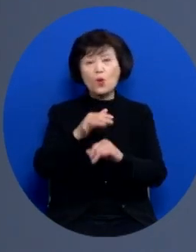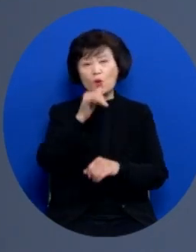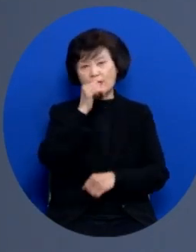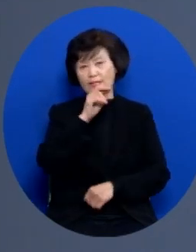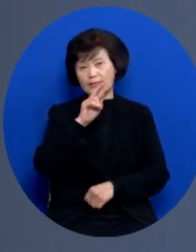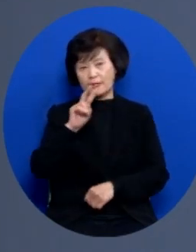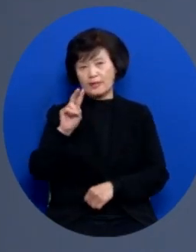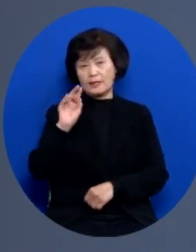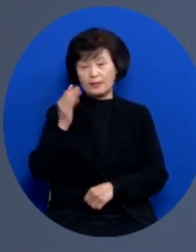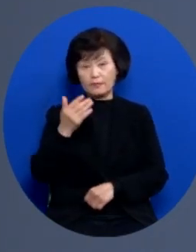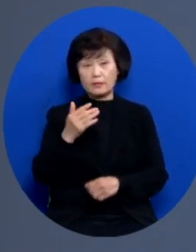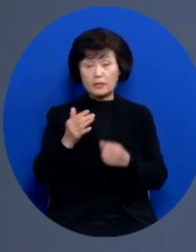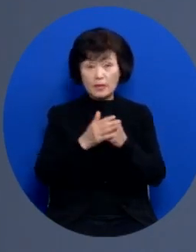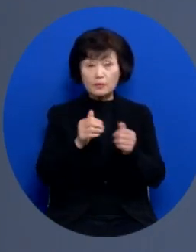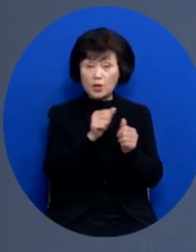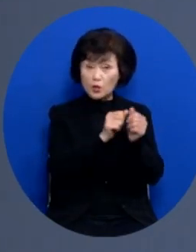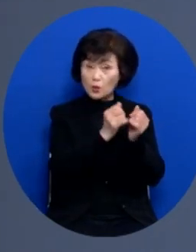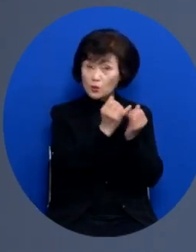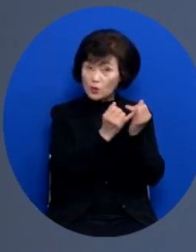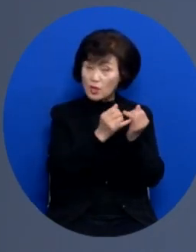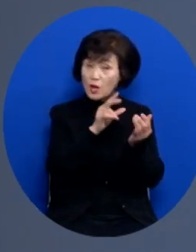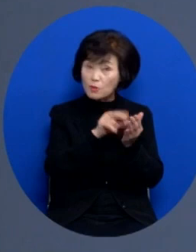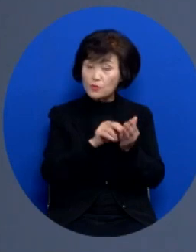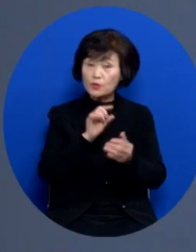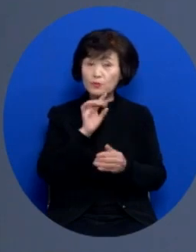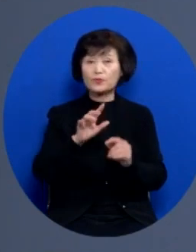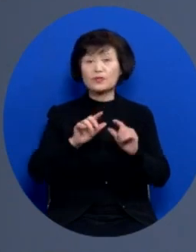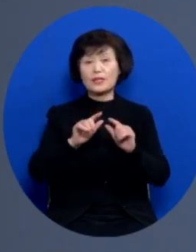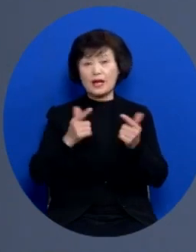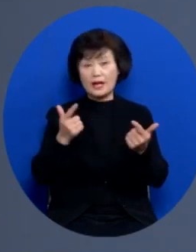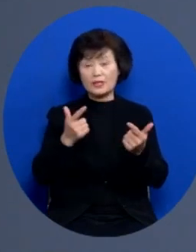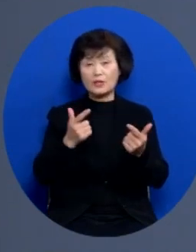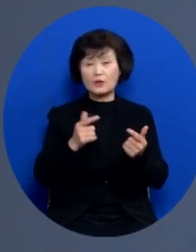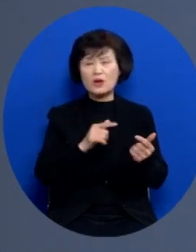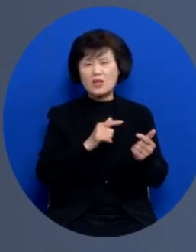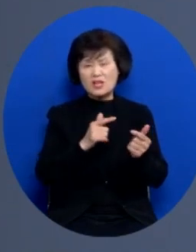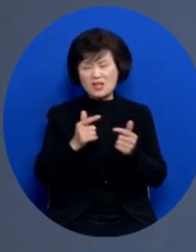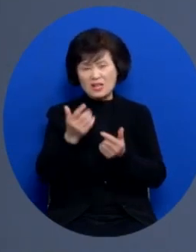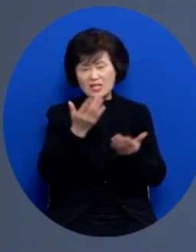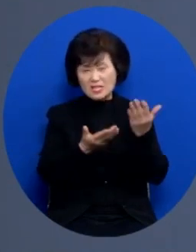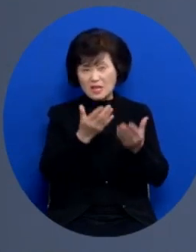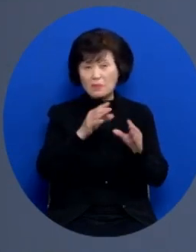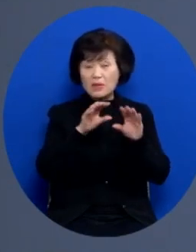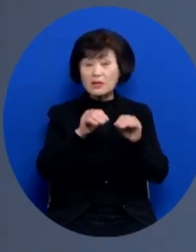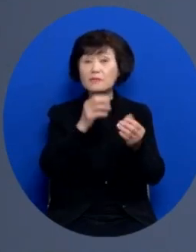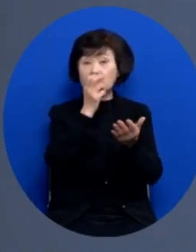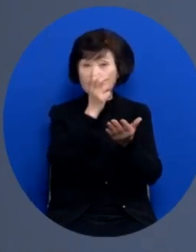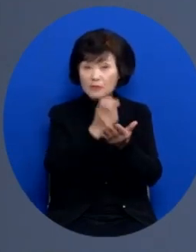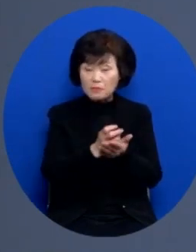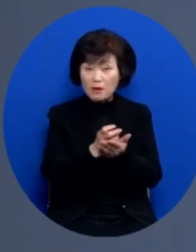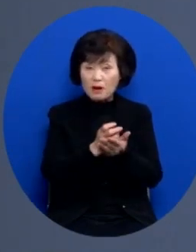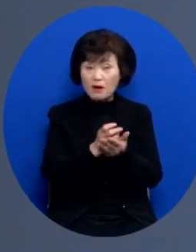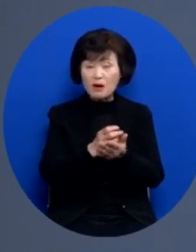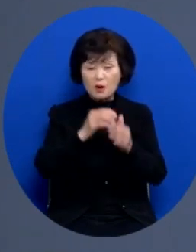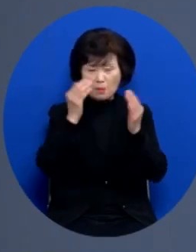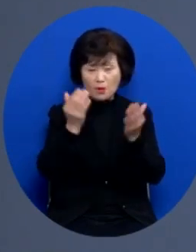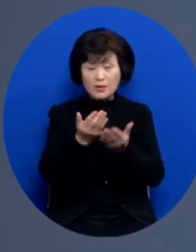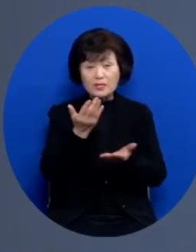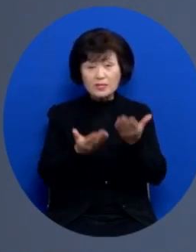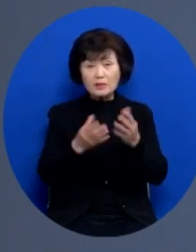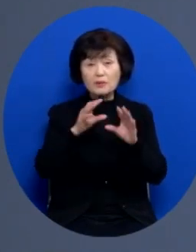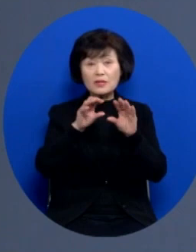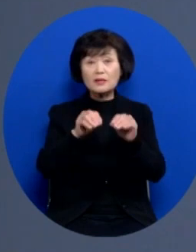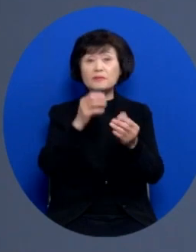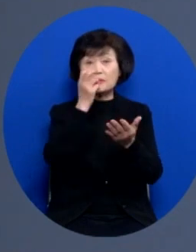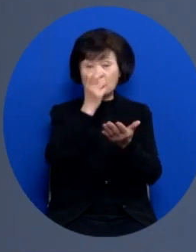그런 면에서 동성애뿐만이 아니라 여러 차폭법, 차별금지법, 포괄적 차별금지법